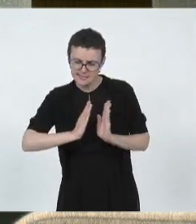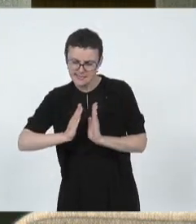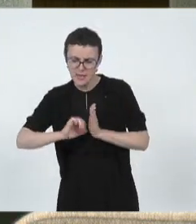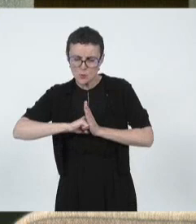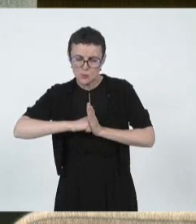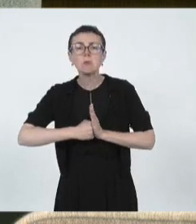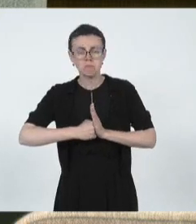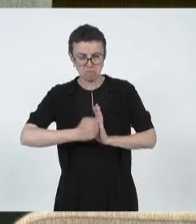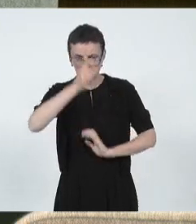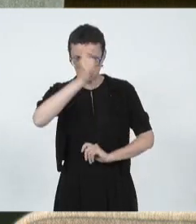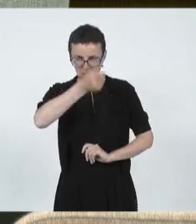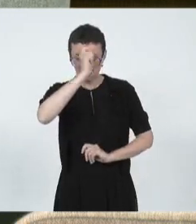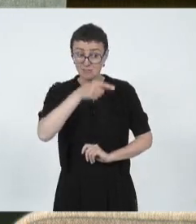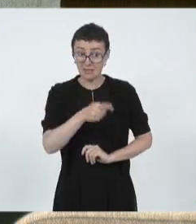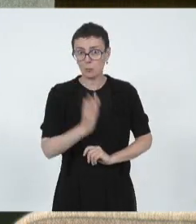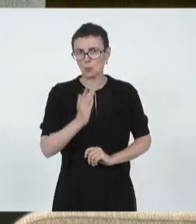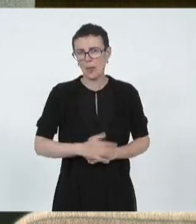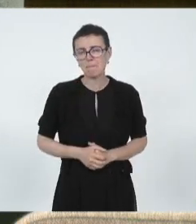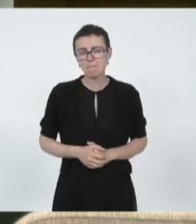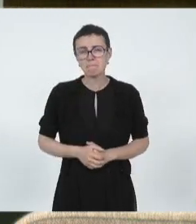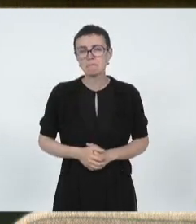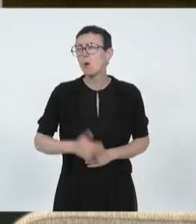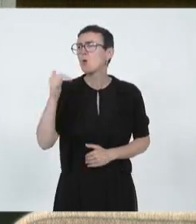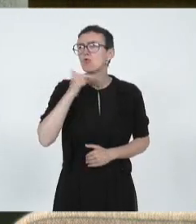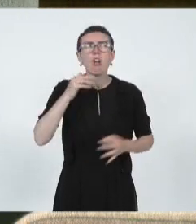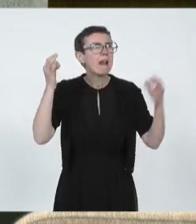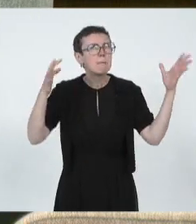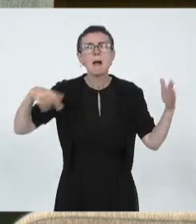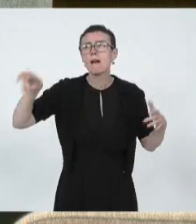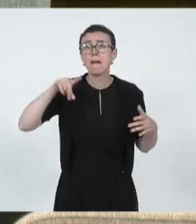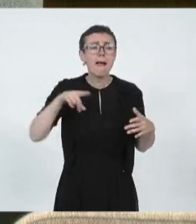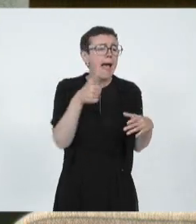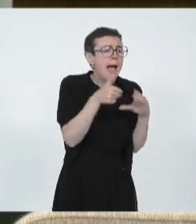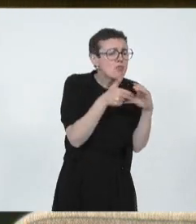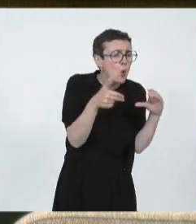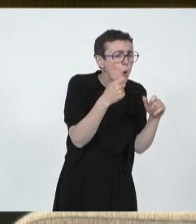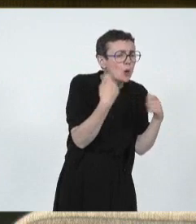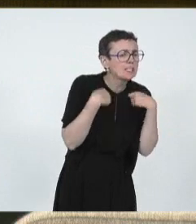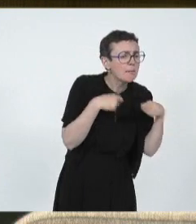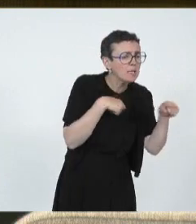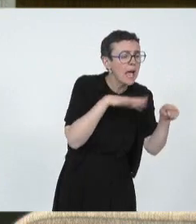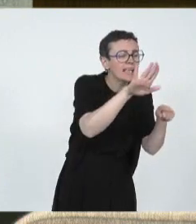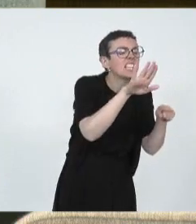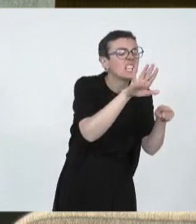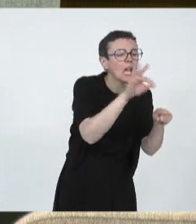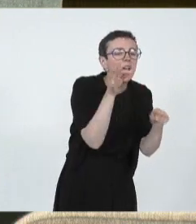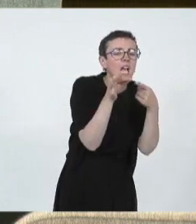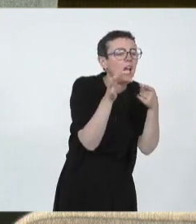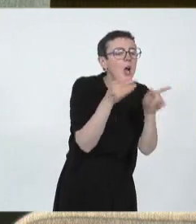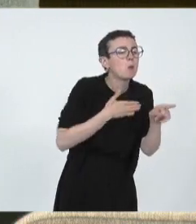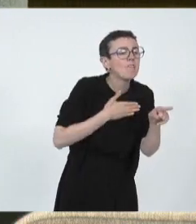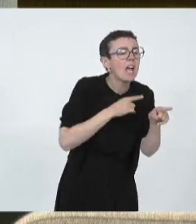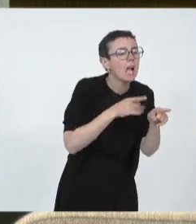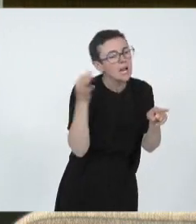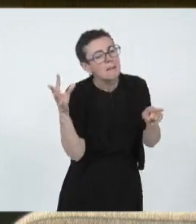mais nécessaire. Parce que face à l'urgence climatique, chaque euro dépensé doit contribuer à lutter contre les